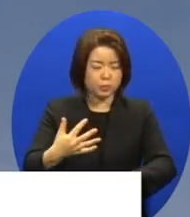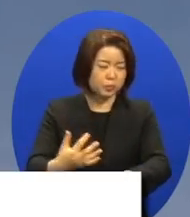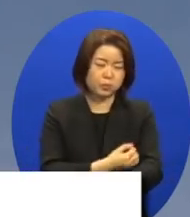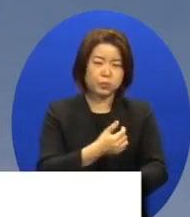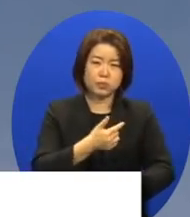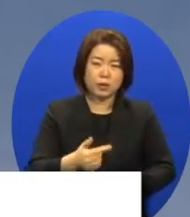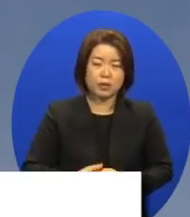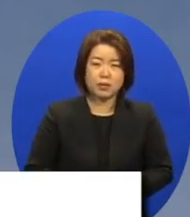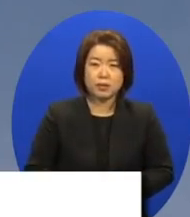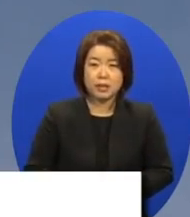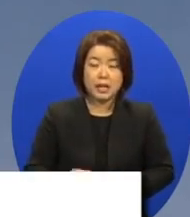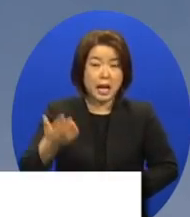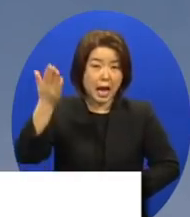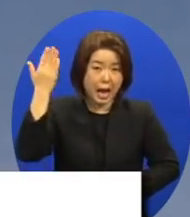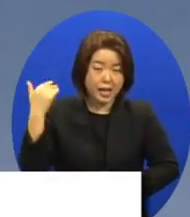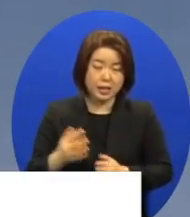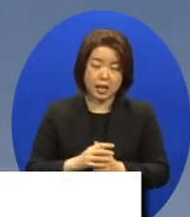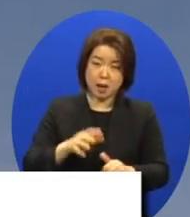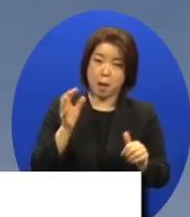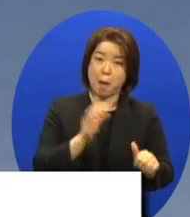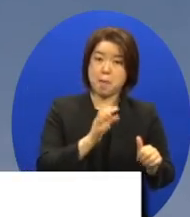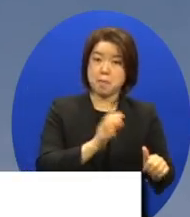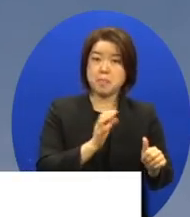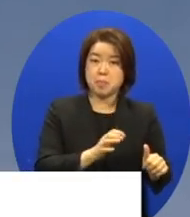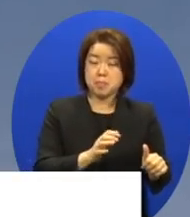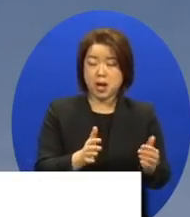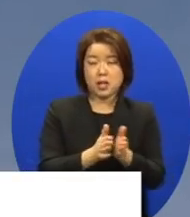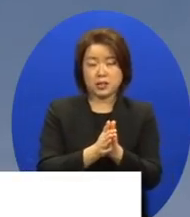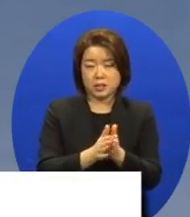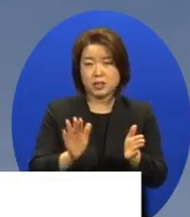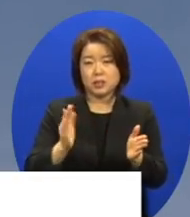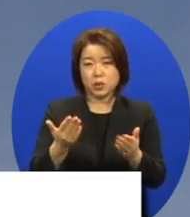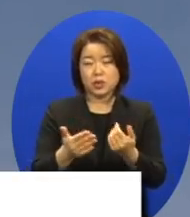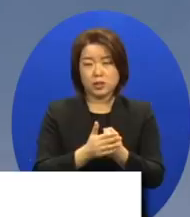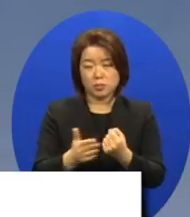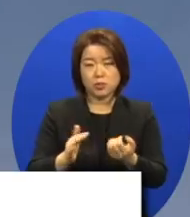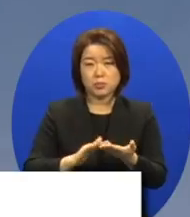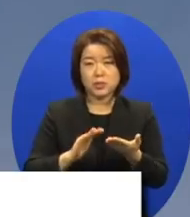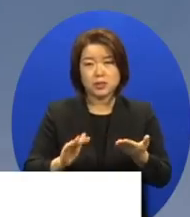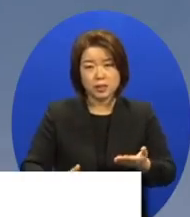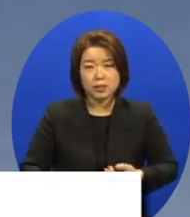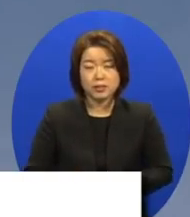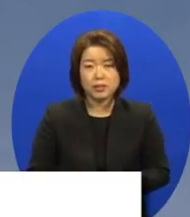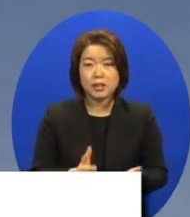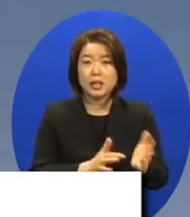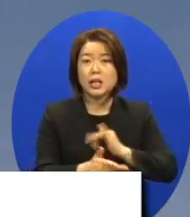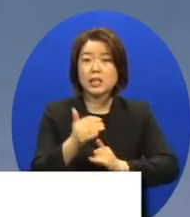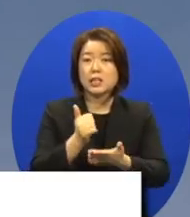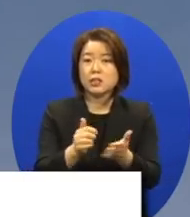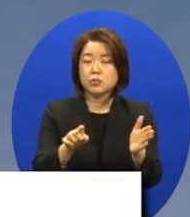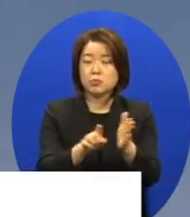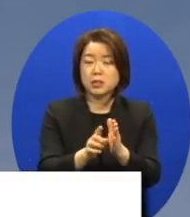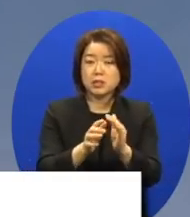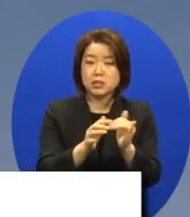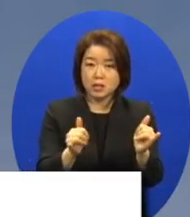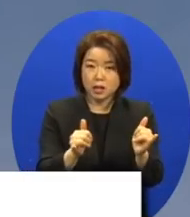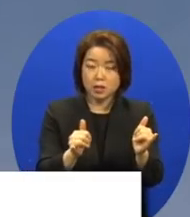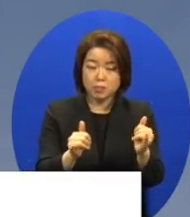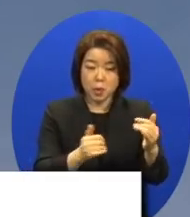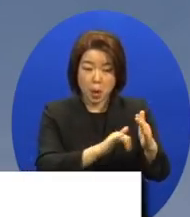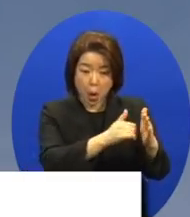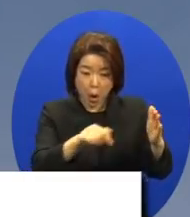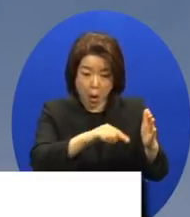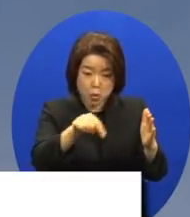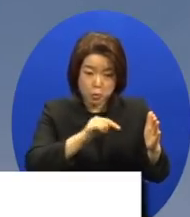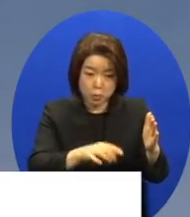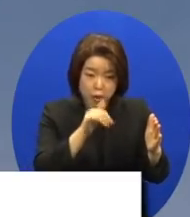그때 당시는 핍박이 시작되었기 때문입니다 예수를 믿는 사람이 가족 중에 한 사람이 생기면